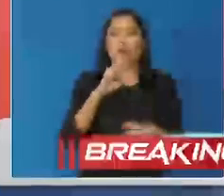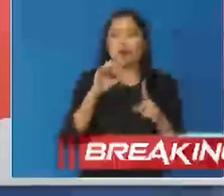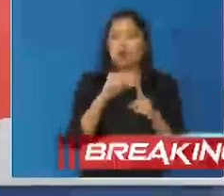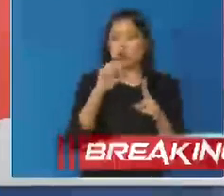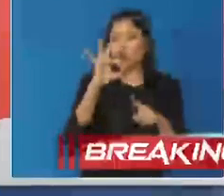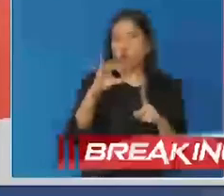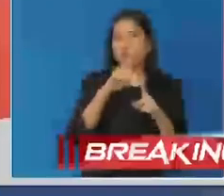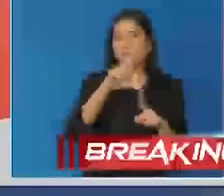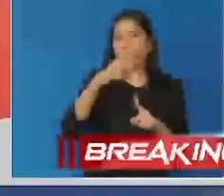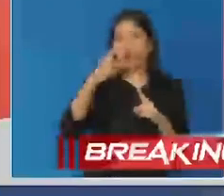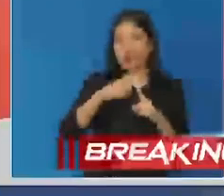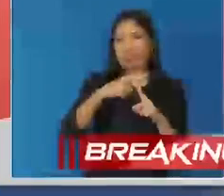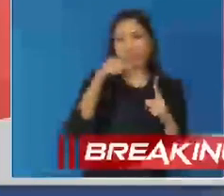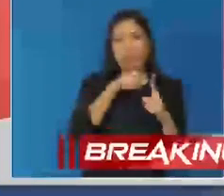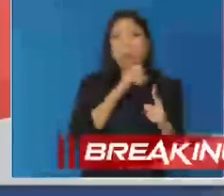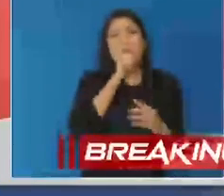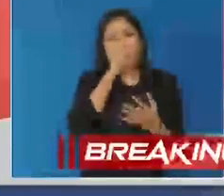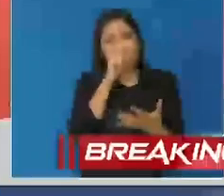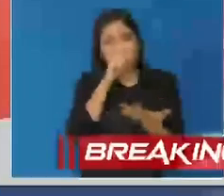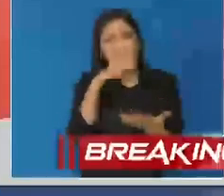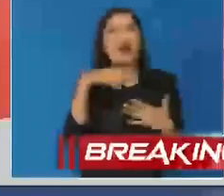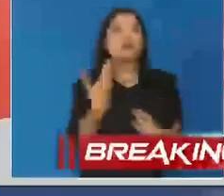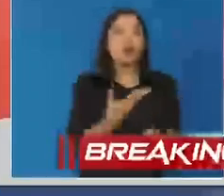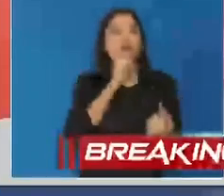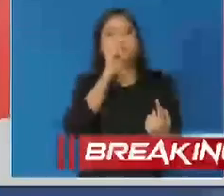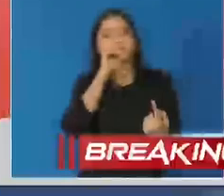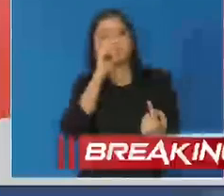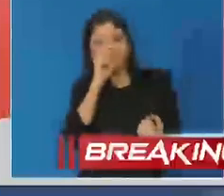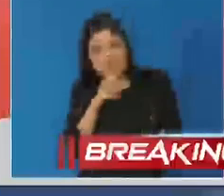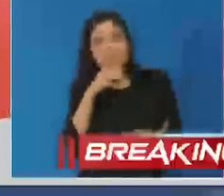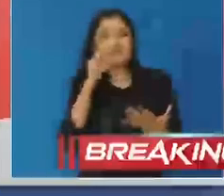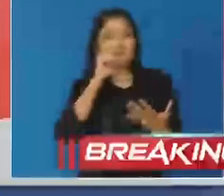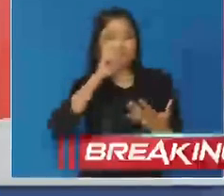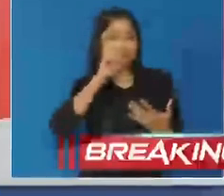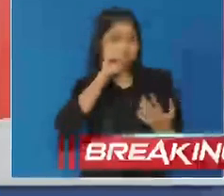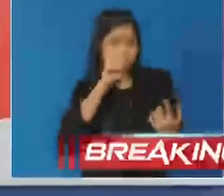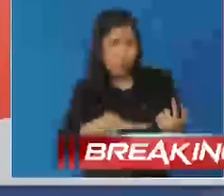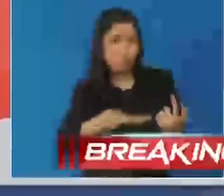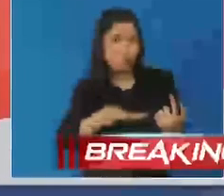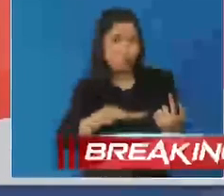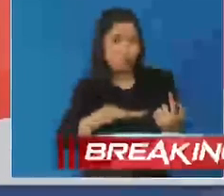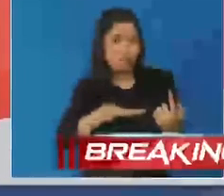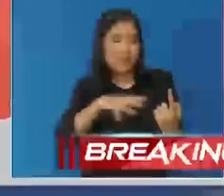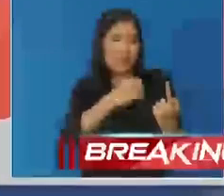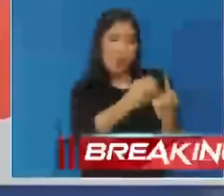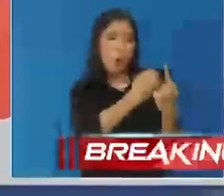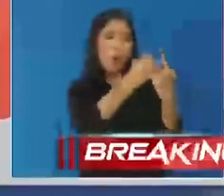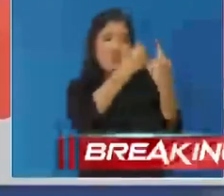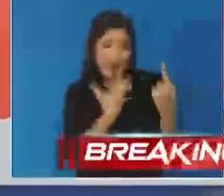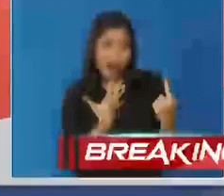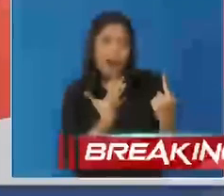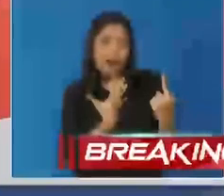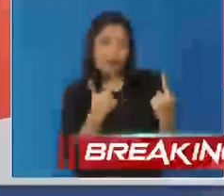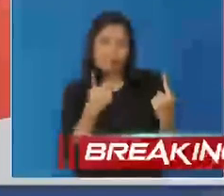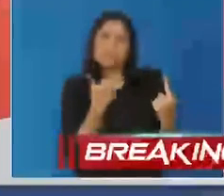pada saat yang sakit ini batuk pada saat yang sakit ini bersin dan kemudian mengenai orang lain yang